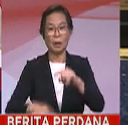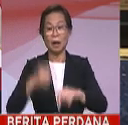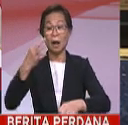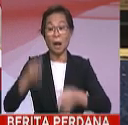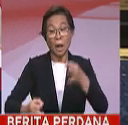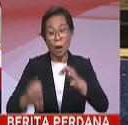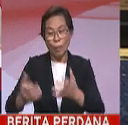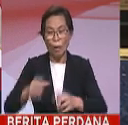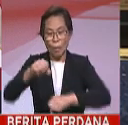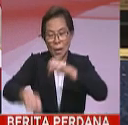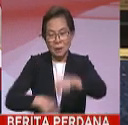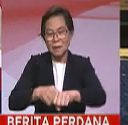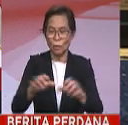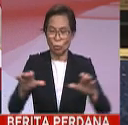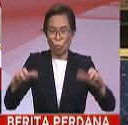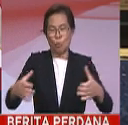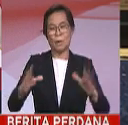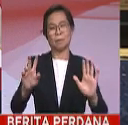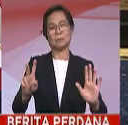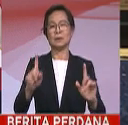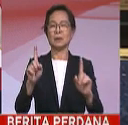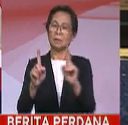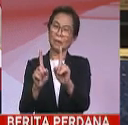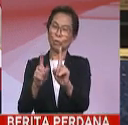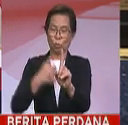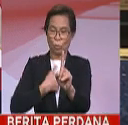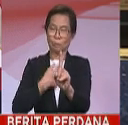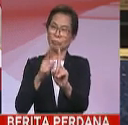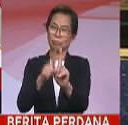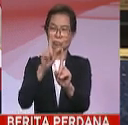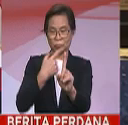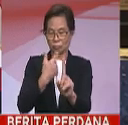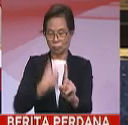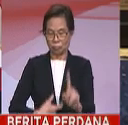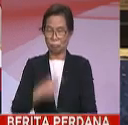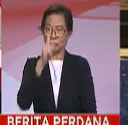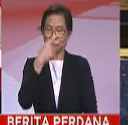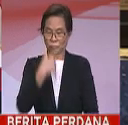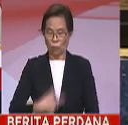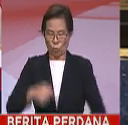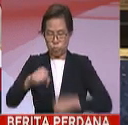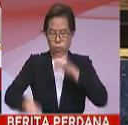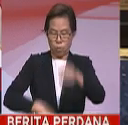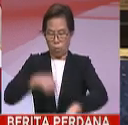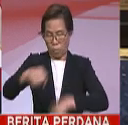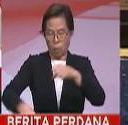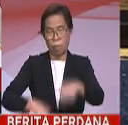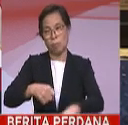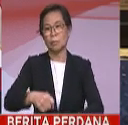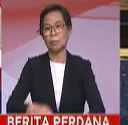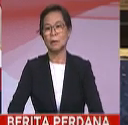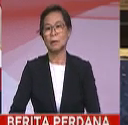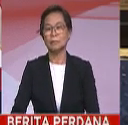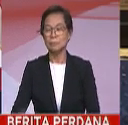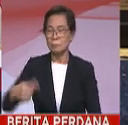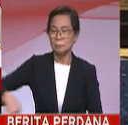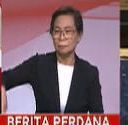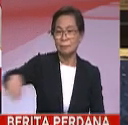secara berkumpulan. Cukuplah seorang saja. Saudara dan saudari yang saya hormati,